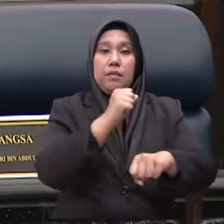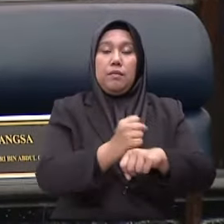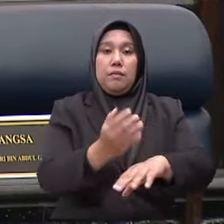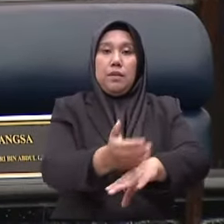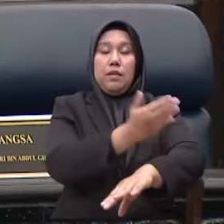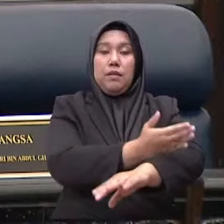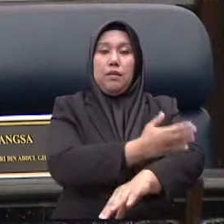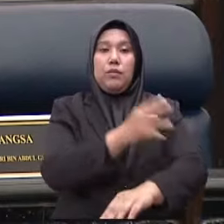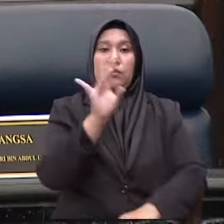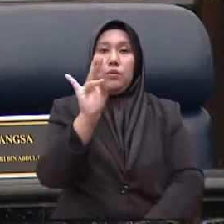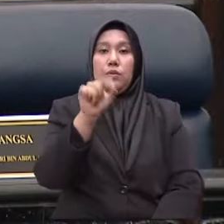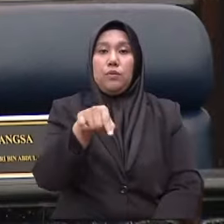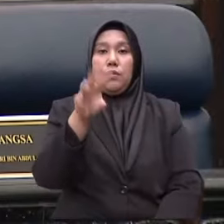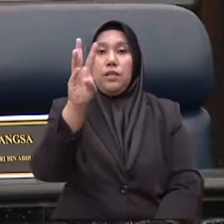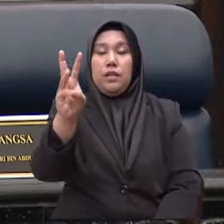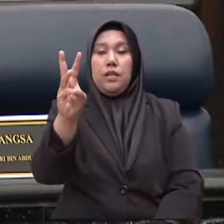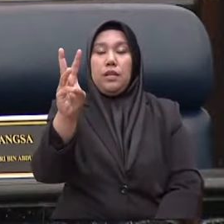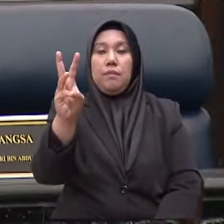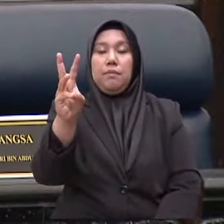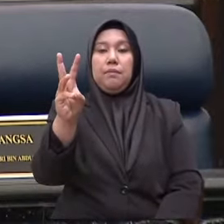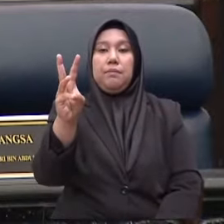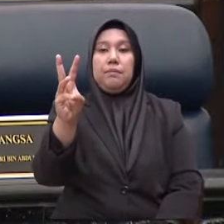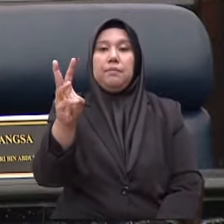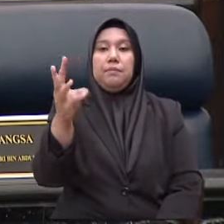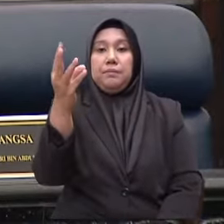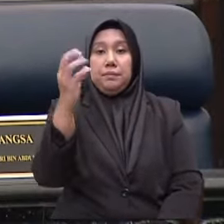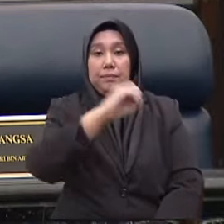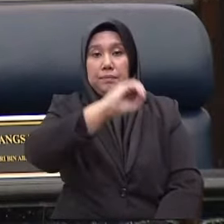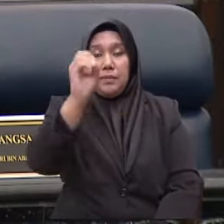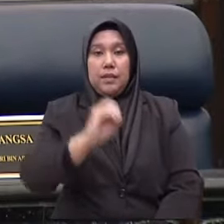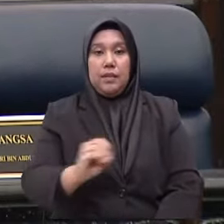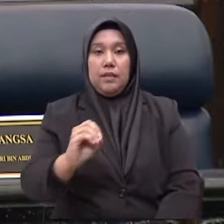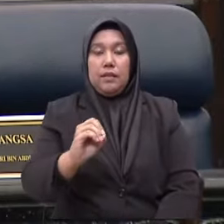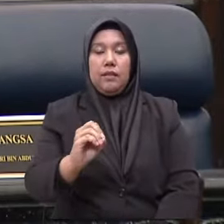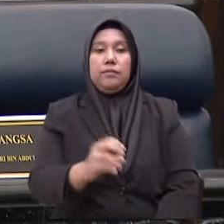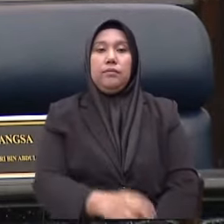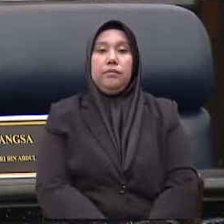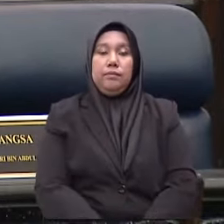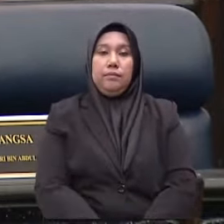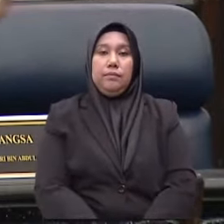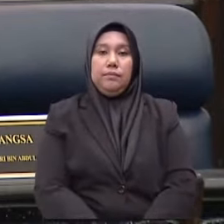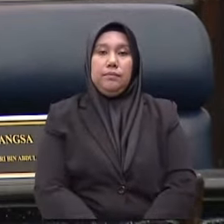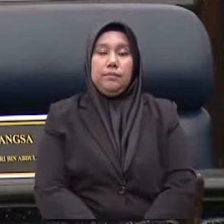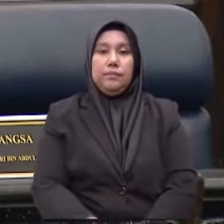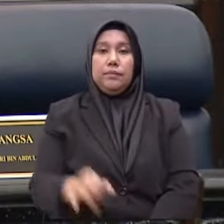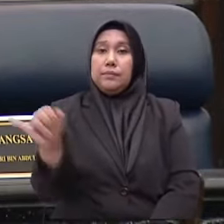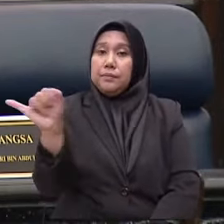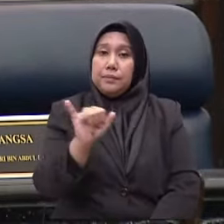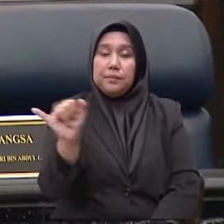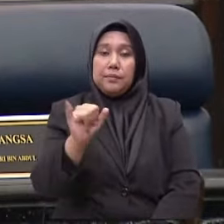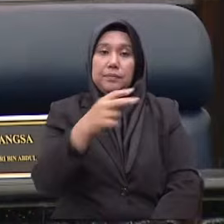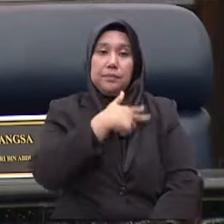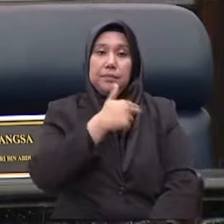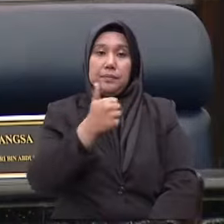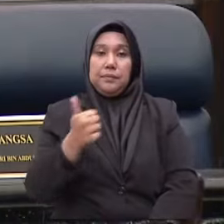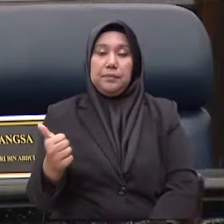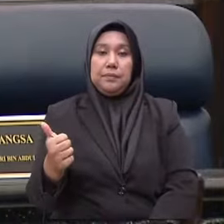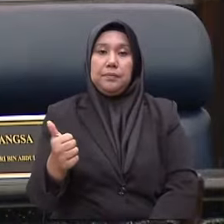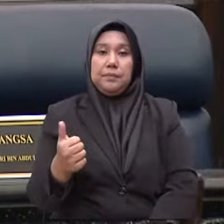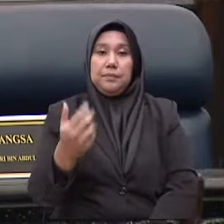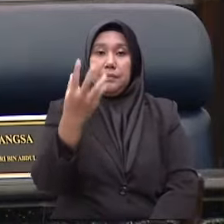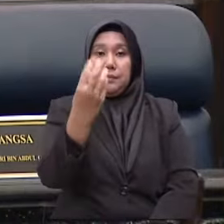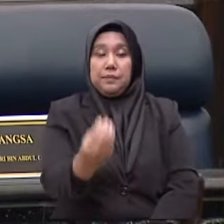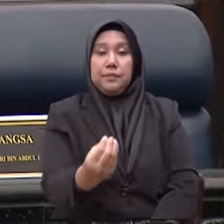7.6% dia mengunc 4.1 dia berkembang 76% begitu juga di Indonesia dia